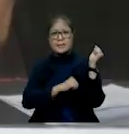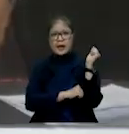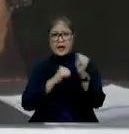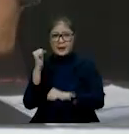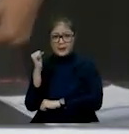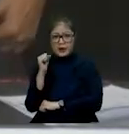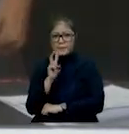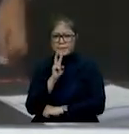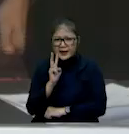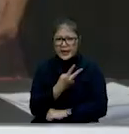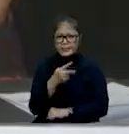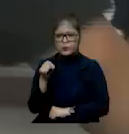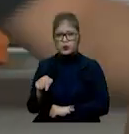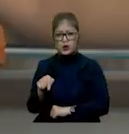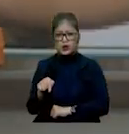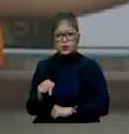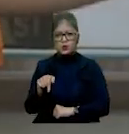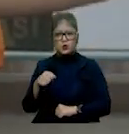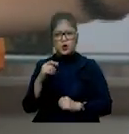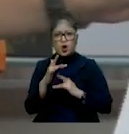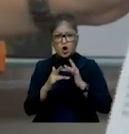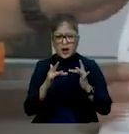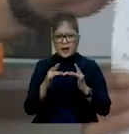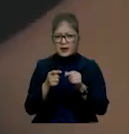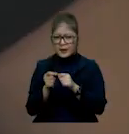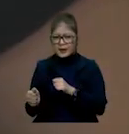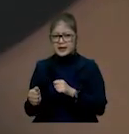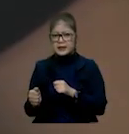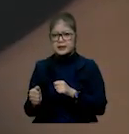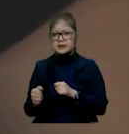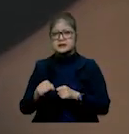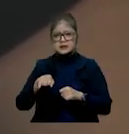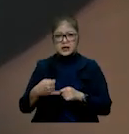beli mobil online. Pelaku menawarkan mobil dengan harga di bawah pasaran menggunakan